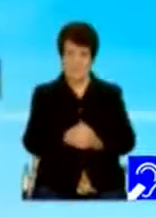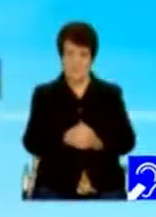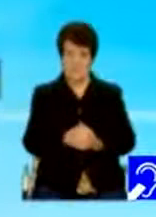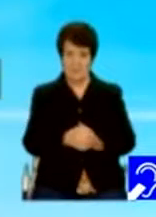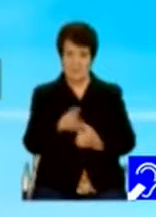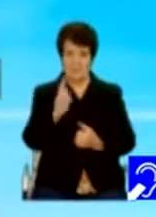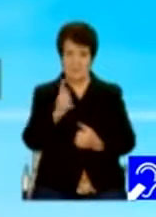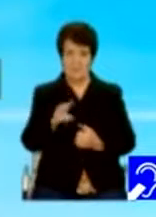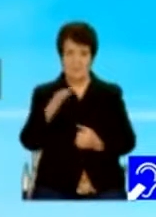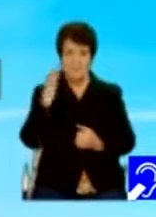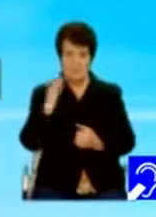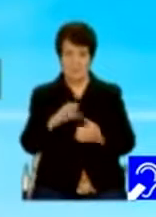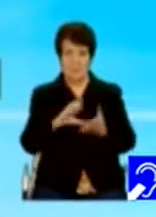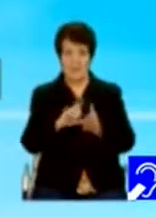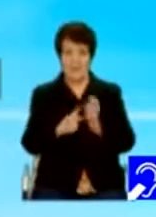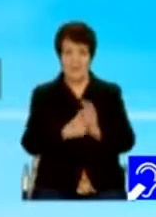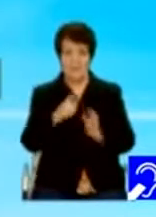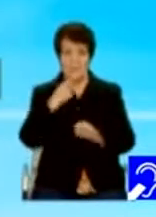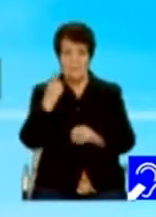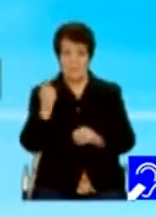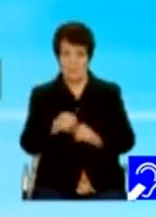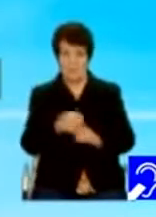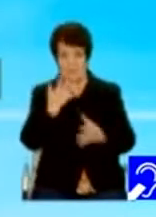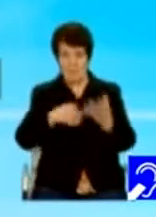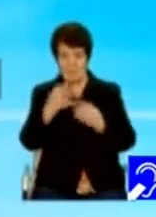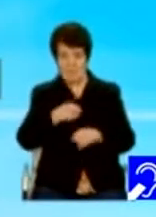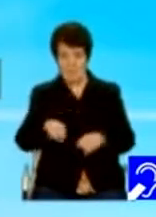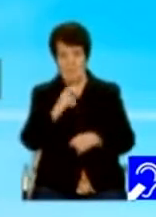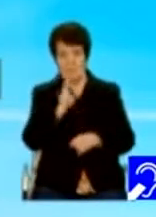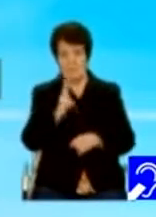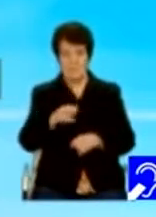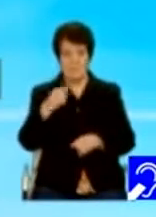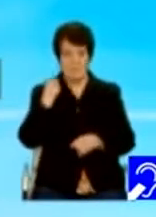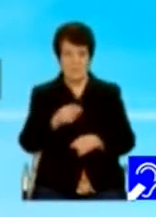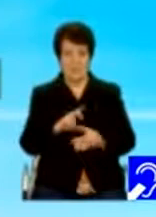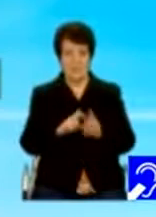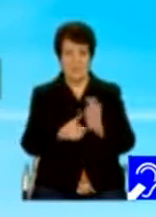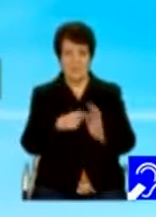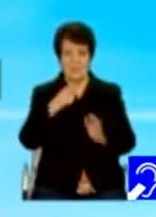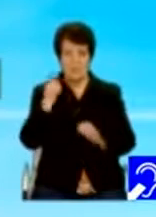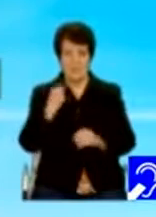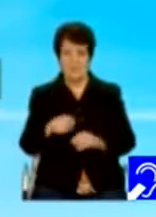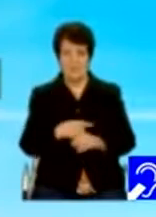de 30 de ani de zile clasa politică a manipulat cu noi. De 30 de ani de zile clasa politică